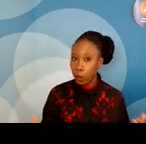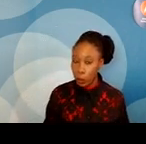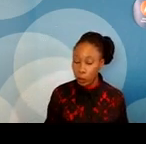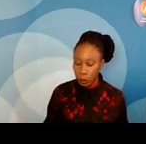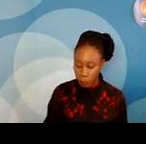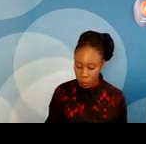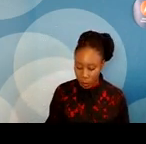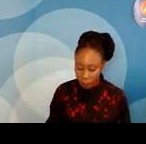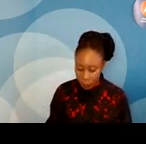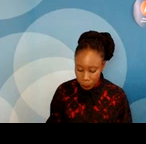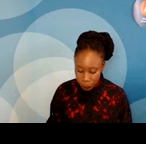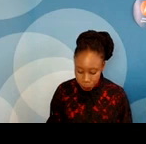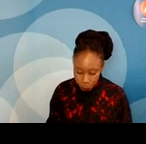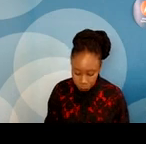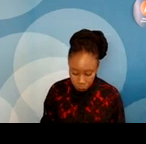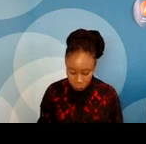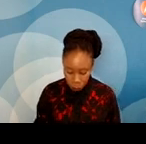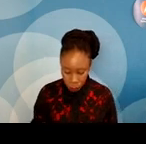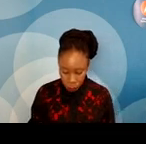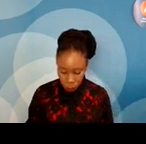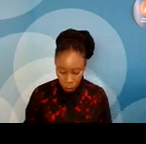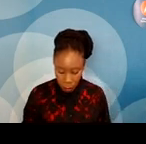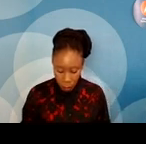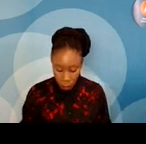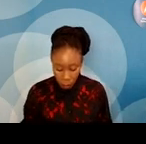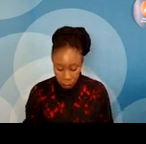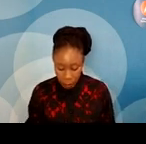på 100%.